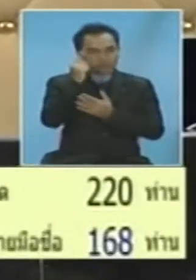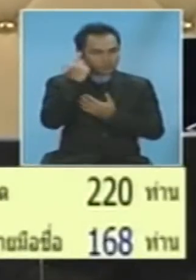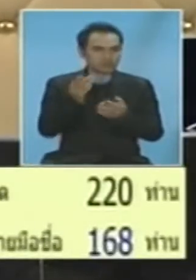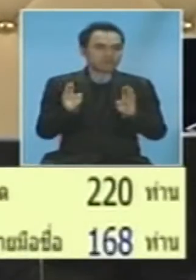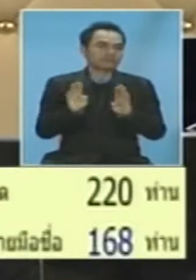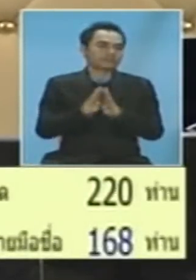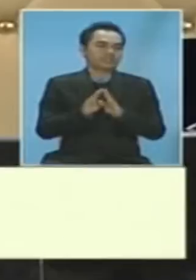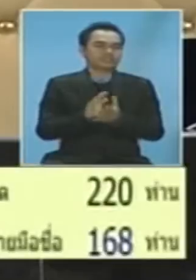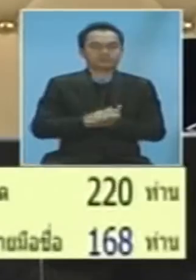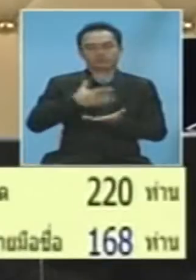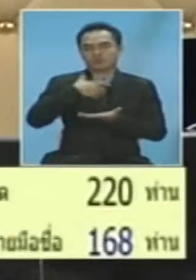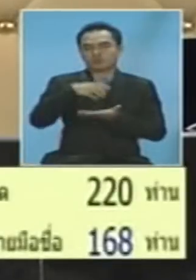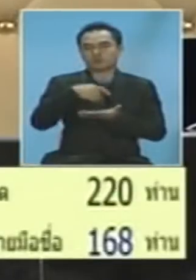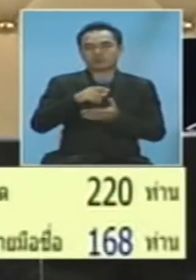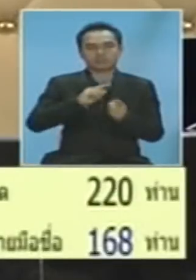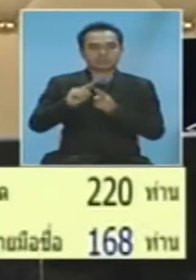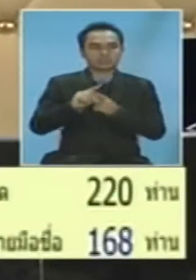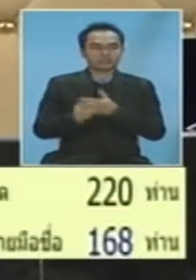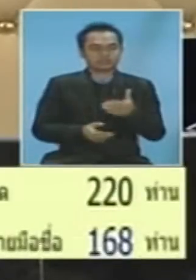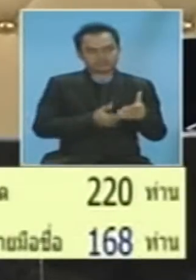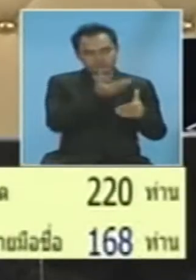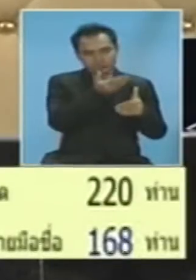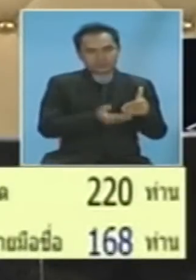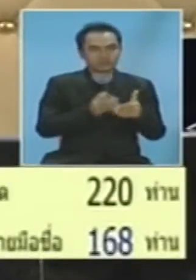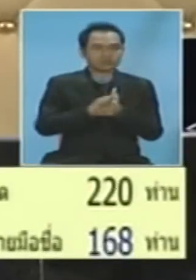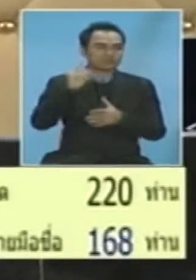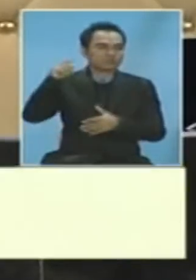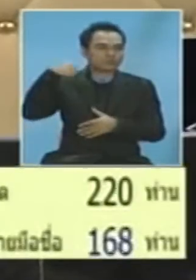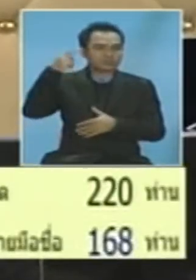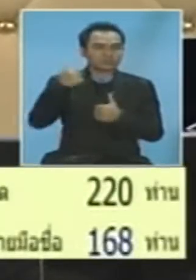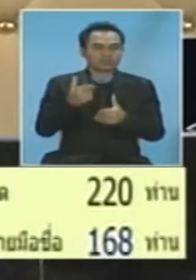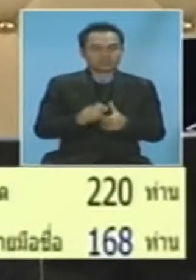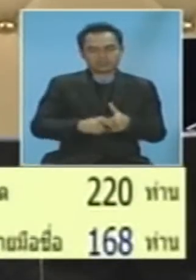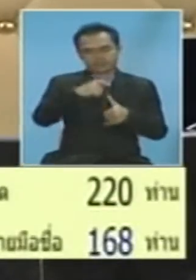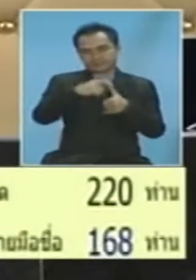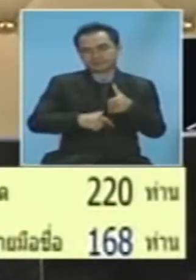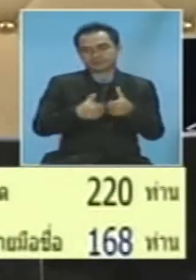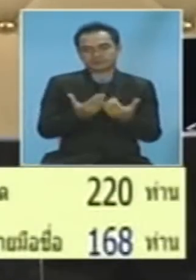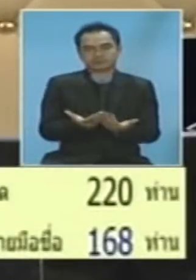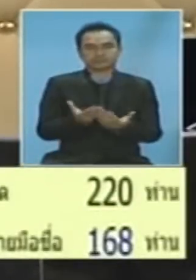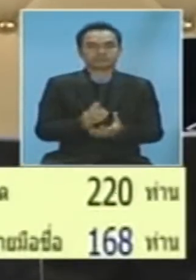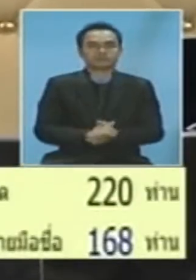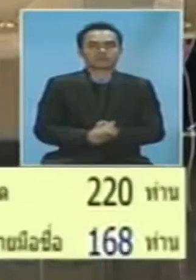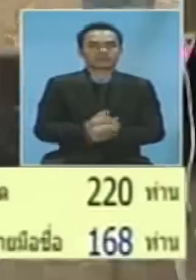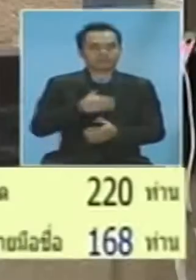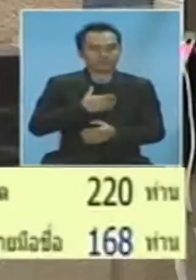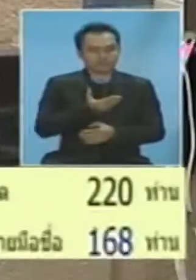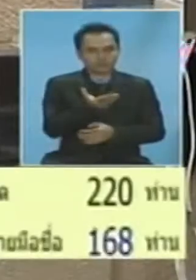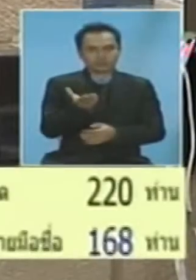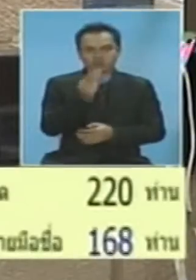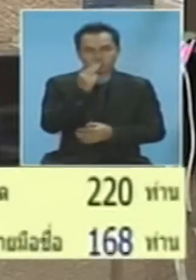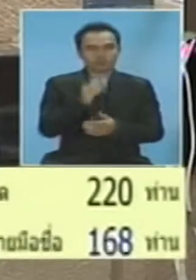าของนางสาวยิ่งลักษณ์ชินวัตรผู้ถูกกล่าวหานั้นได้ขออนุญาตใ